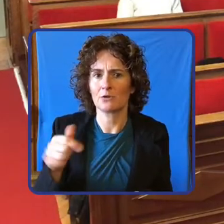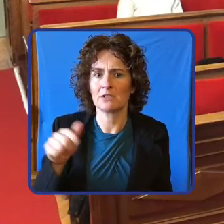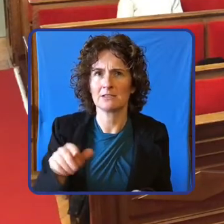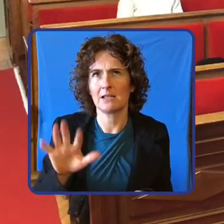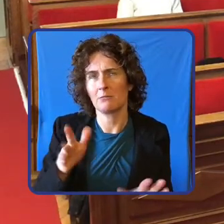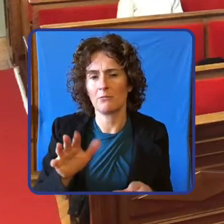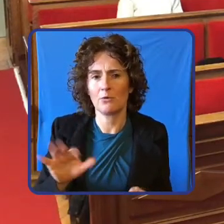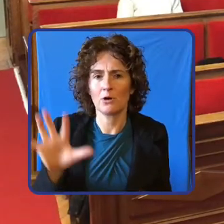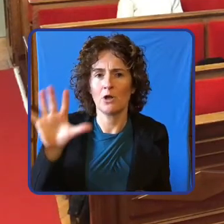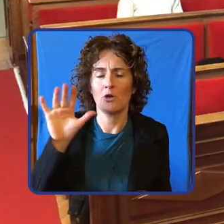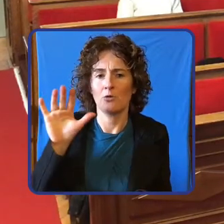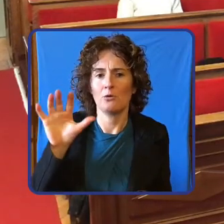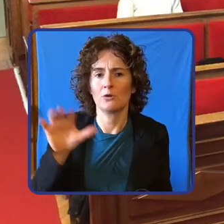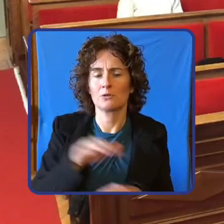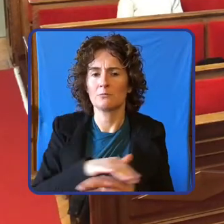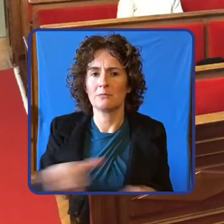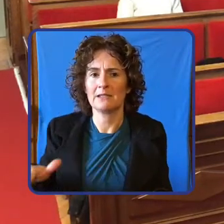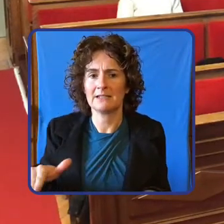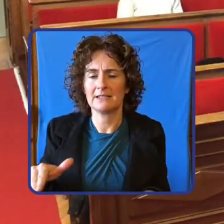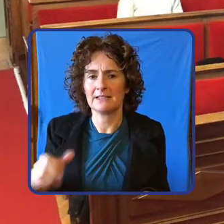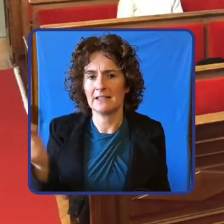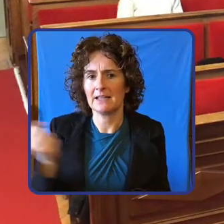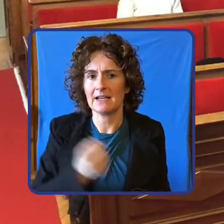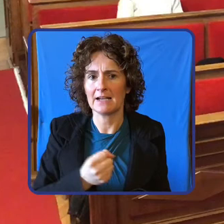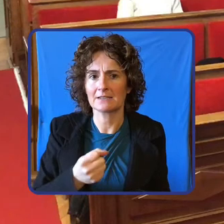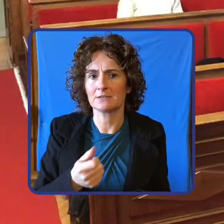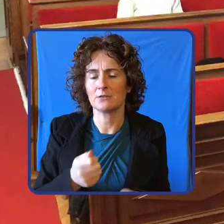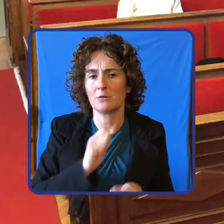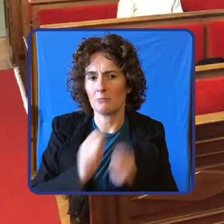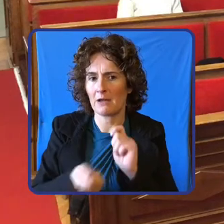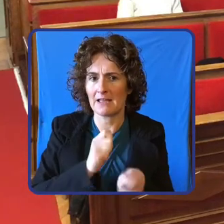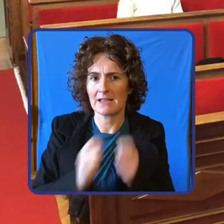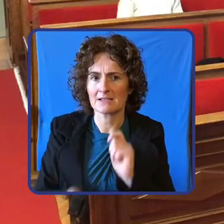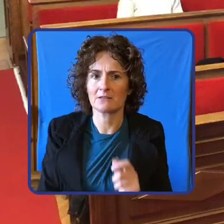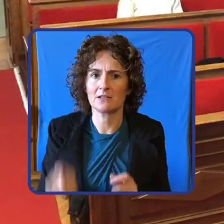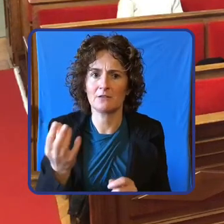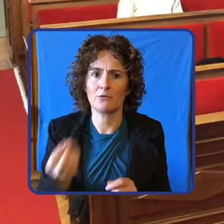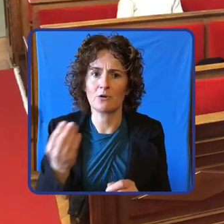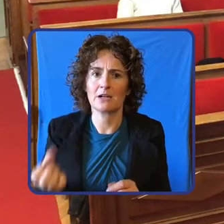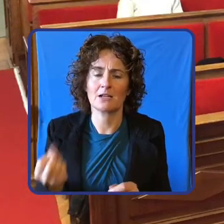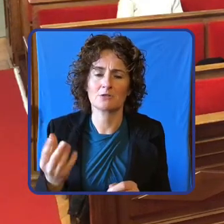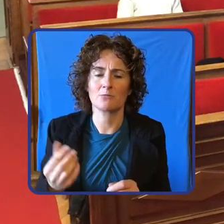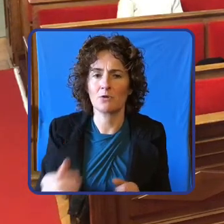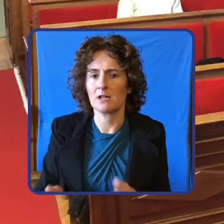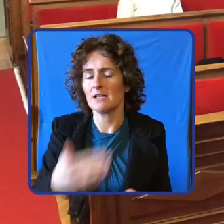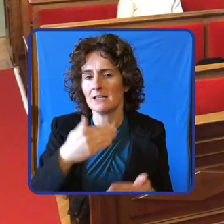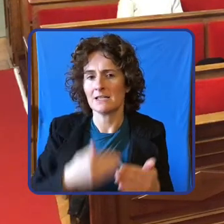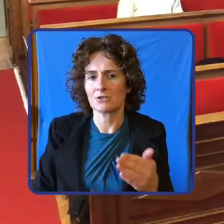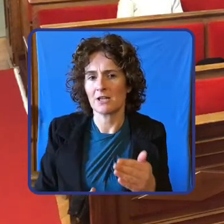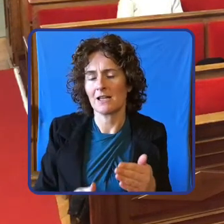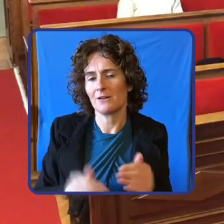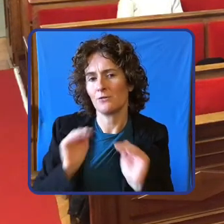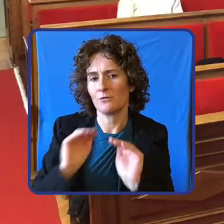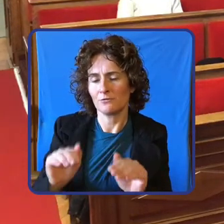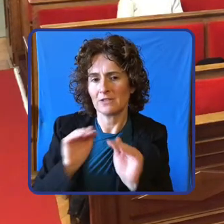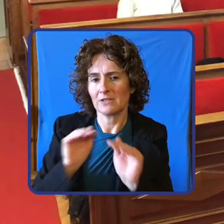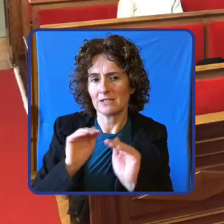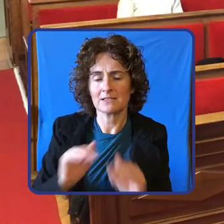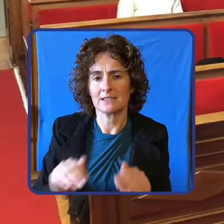forint pályázati forrásokból, illetve kisebb részben ennek a előfinanszírozását szolgáló hitelből kerülne